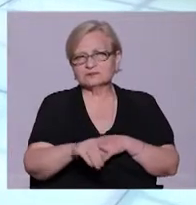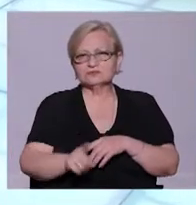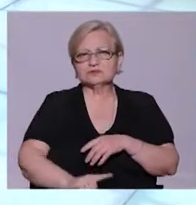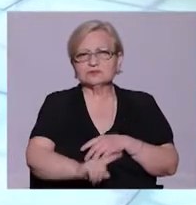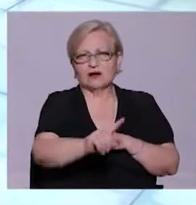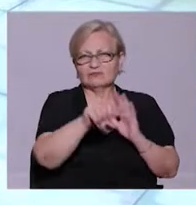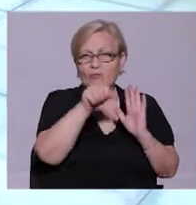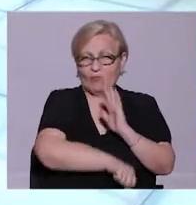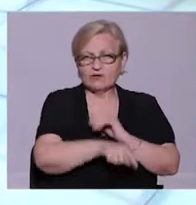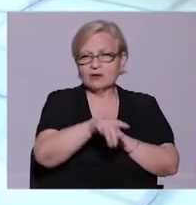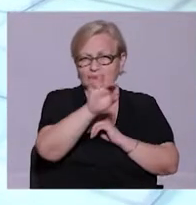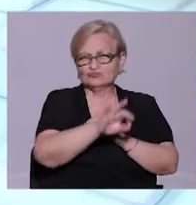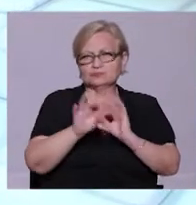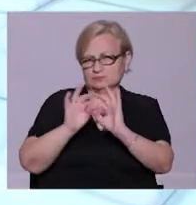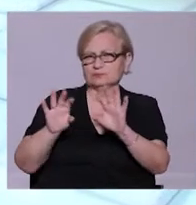მოვკალი.